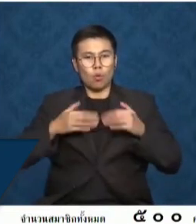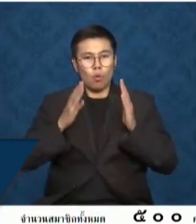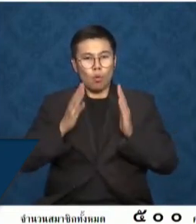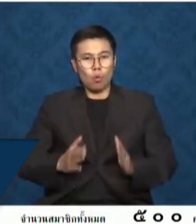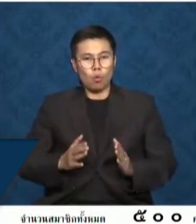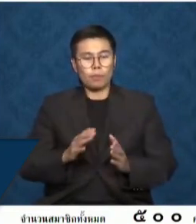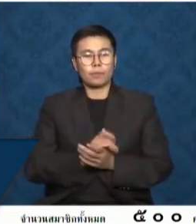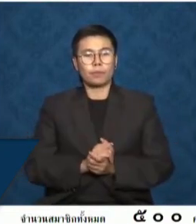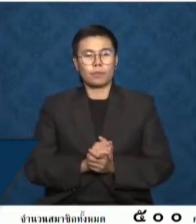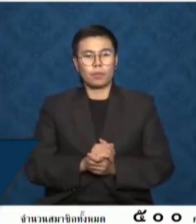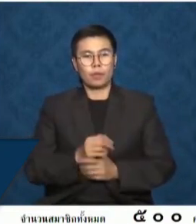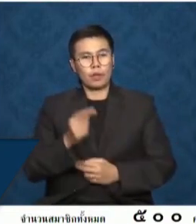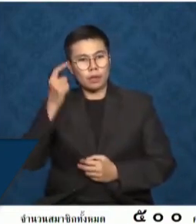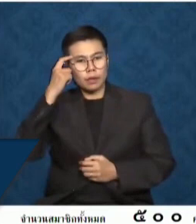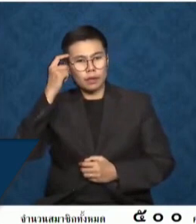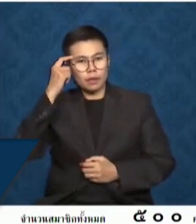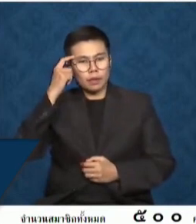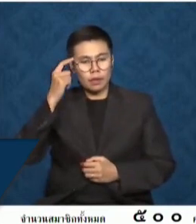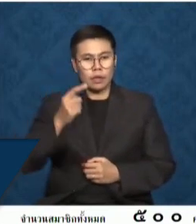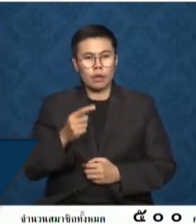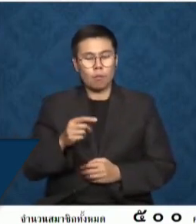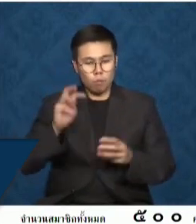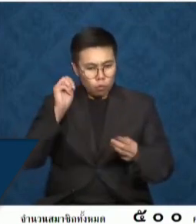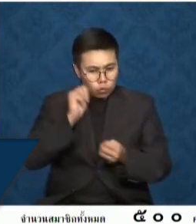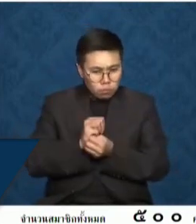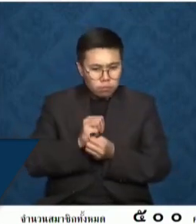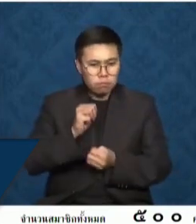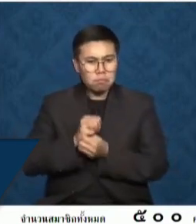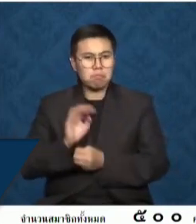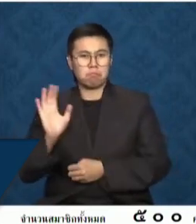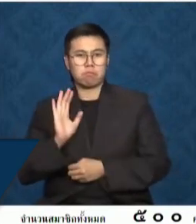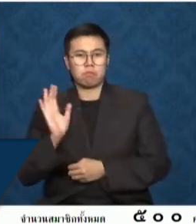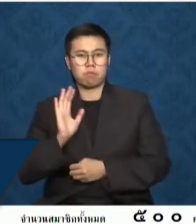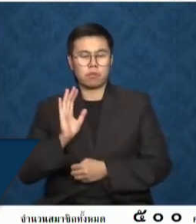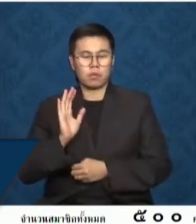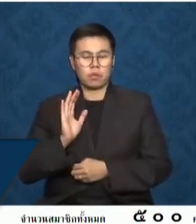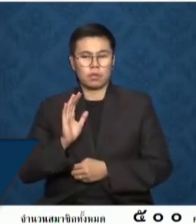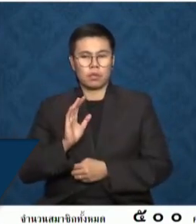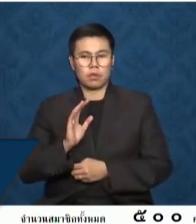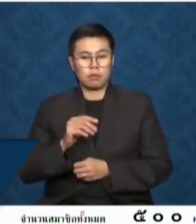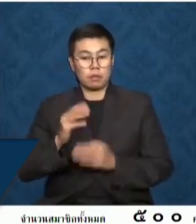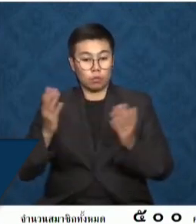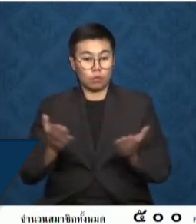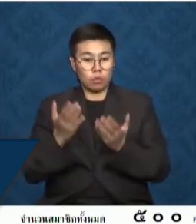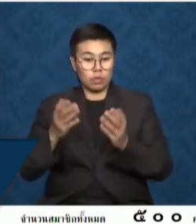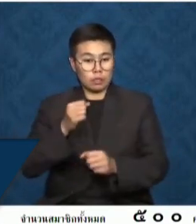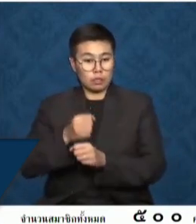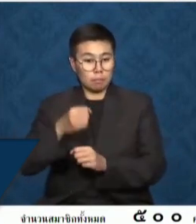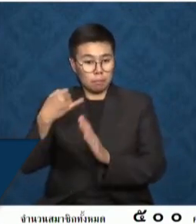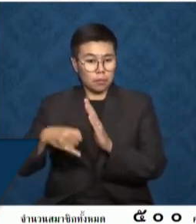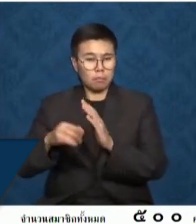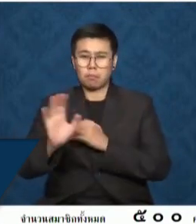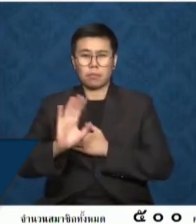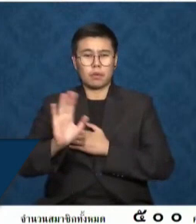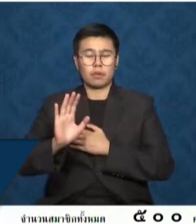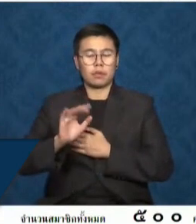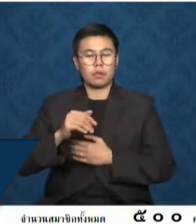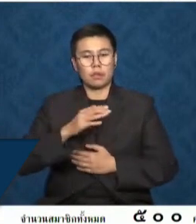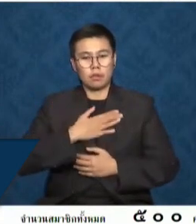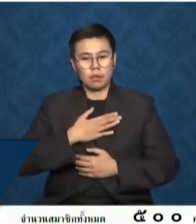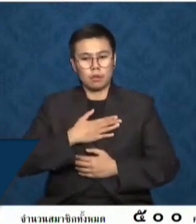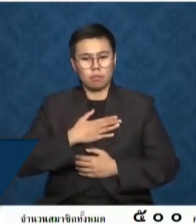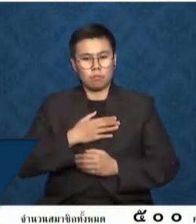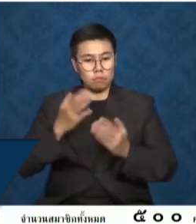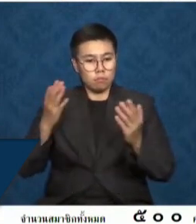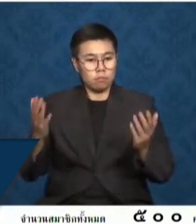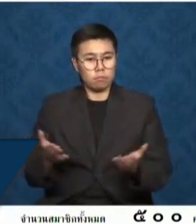ามท่านประธานแม้เราจะมองว่าสิ่งนั้นเหมาะสมไม่เหมาะสมและไม่ได้สนับสนุนการกระทำก็ตามการที่เราไม่สนับสนุน